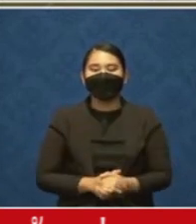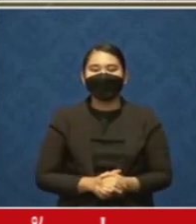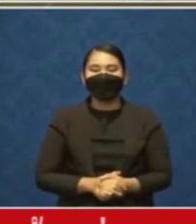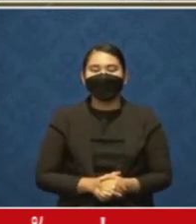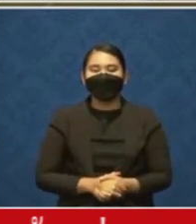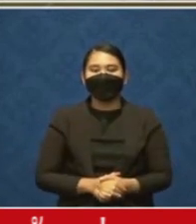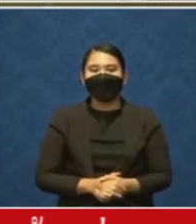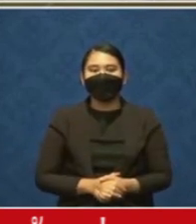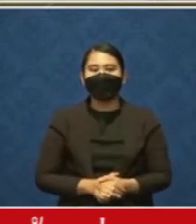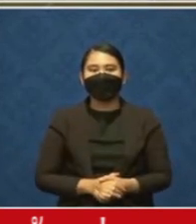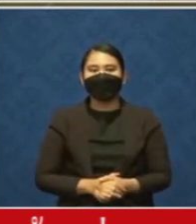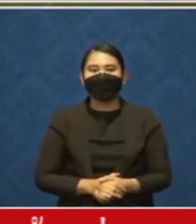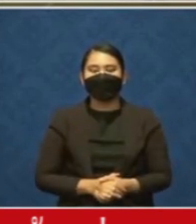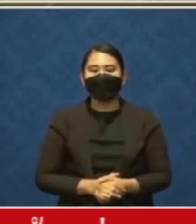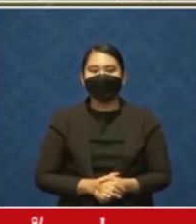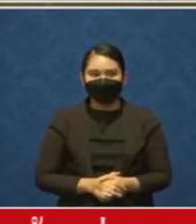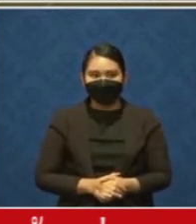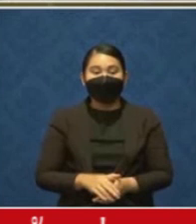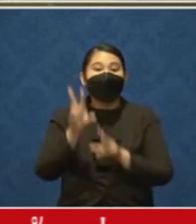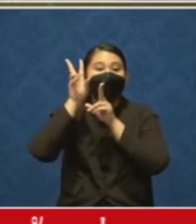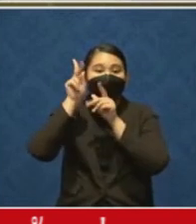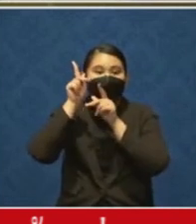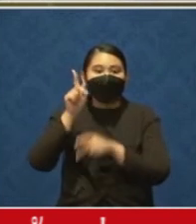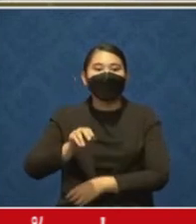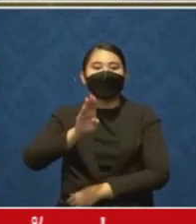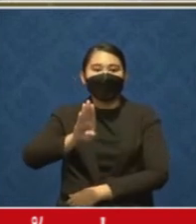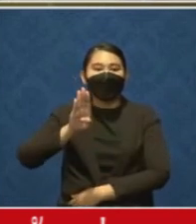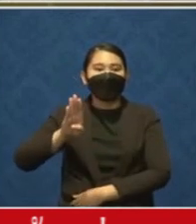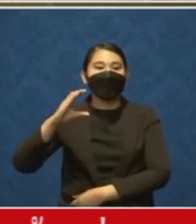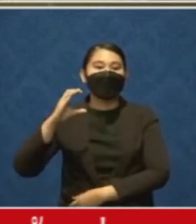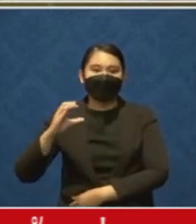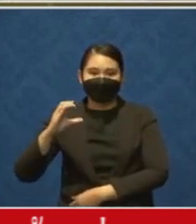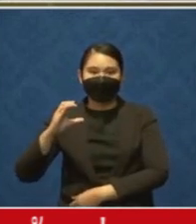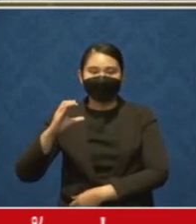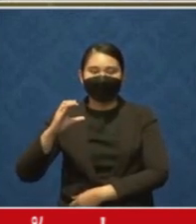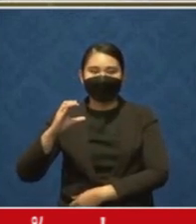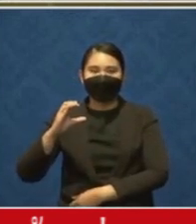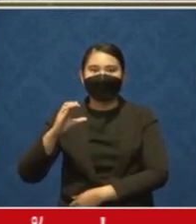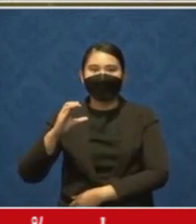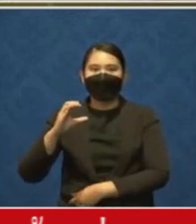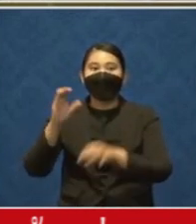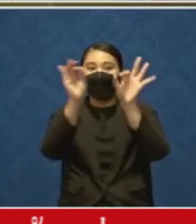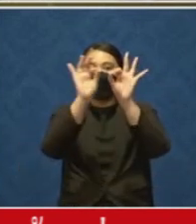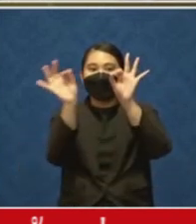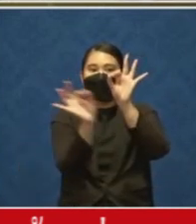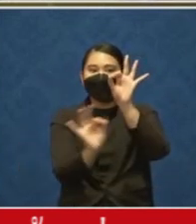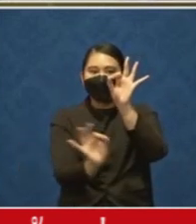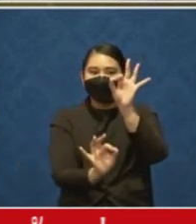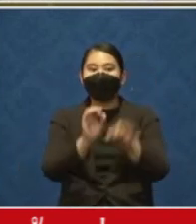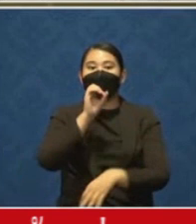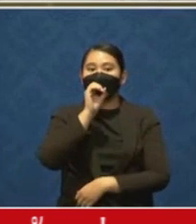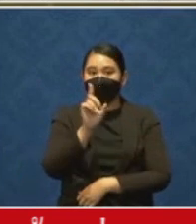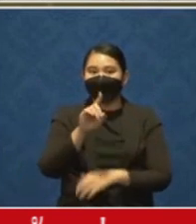ฐและท่านประธานครับที่มาเนี่ยก็มาจาก BBC News ภาคภาษาไทยครับเขาบอกว่าขั้นตอนใน